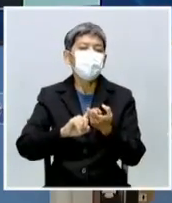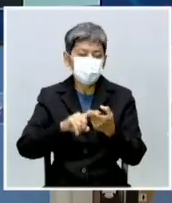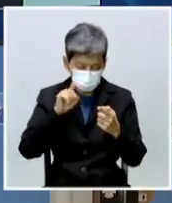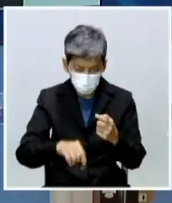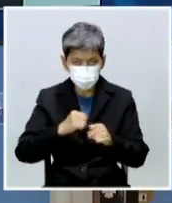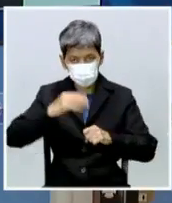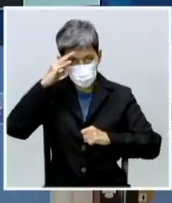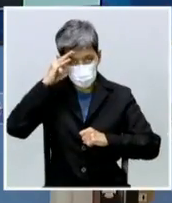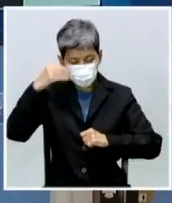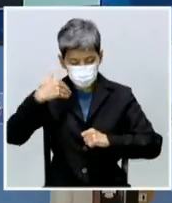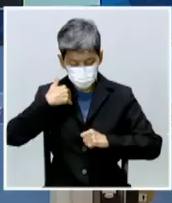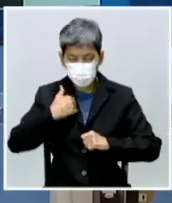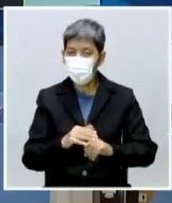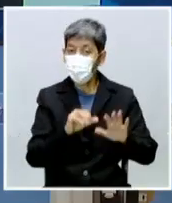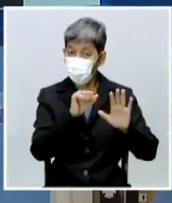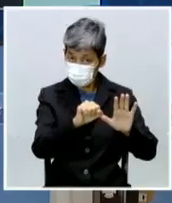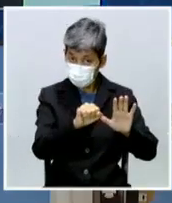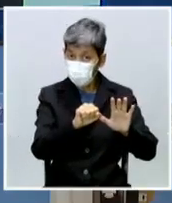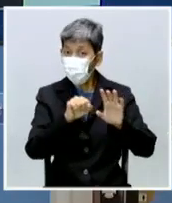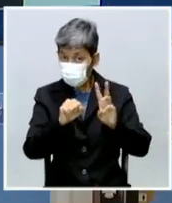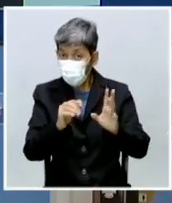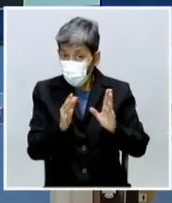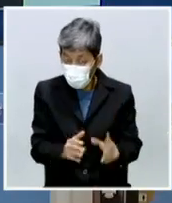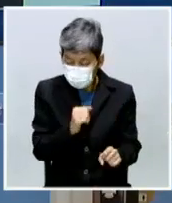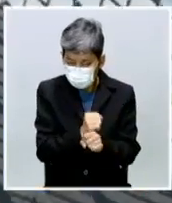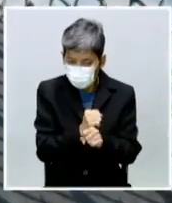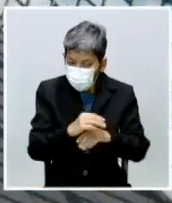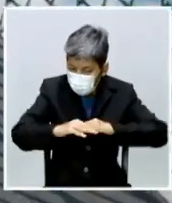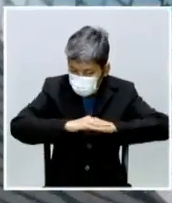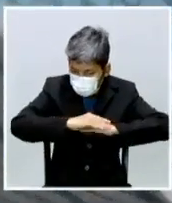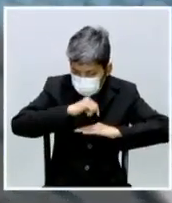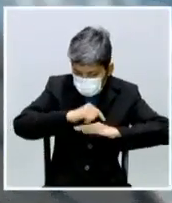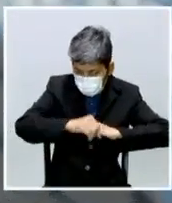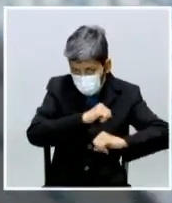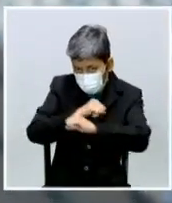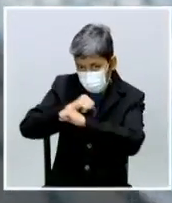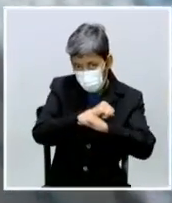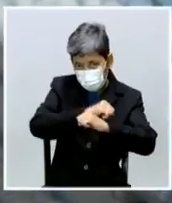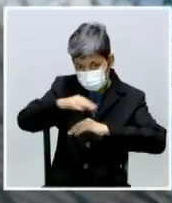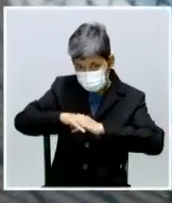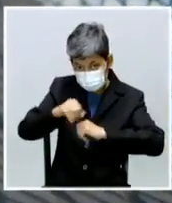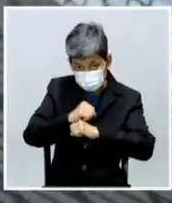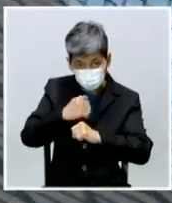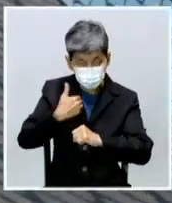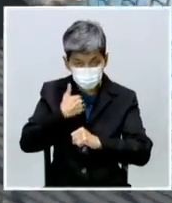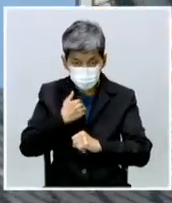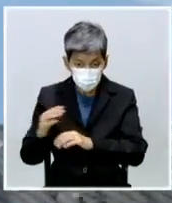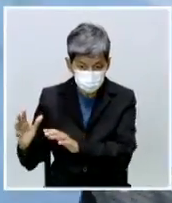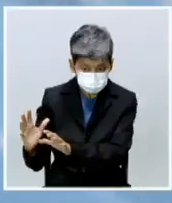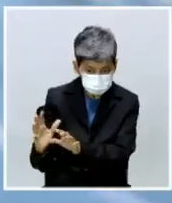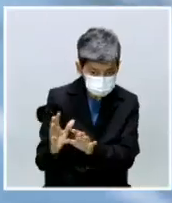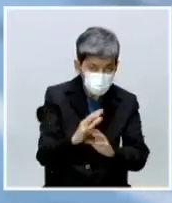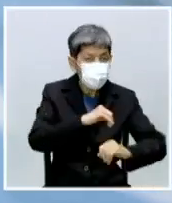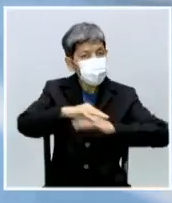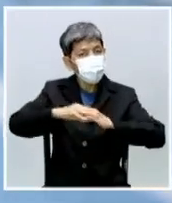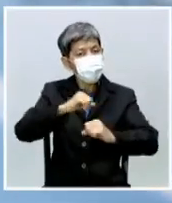ต้องมีทหารอย่างน้อย 500,000 ถึง 600,000 นายที่ชายแดนเพื่อควบคุมสถานการณ์ในกรณีที่เกิดการบุกรุกกันเกิดขึ้นน